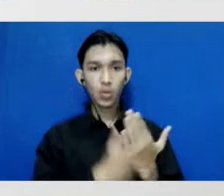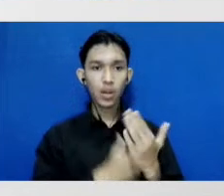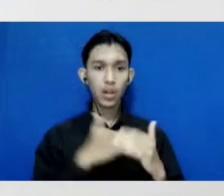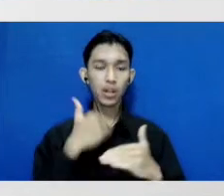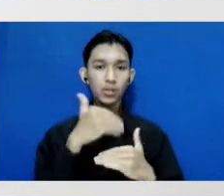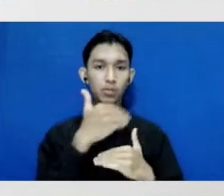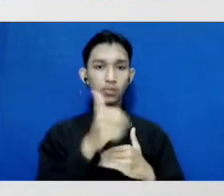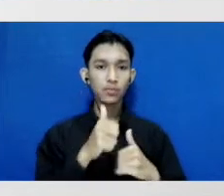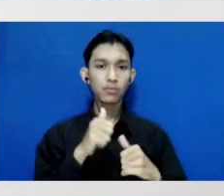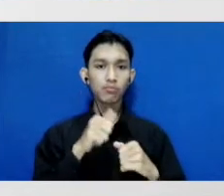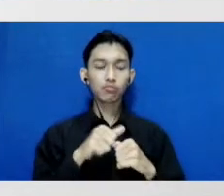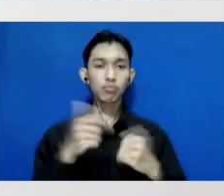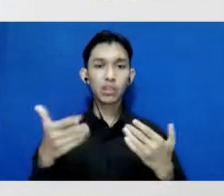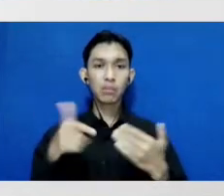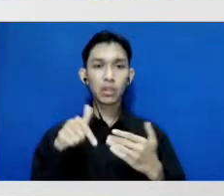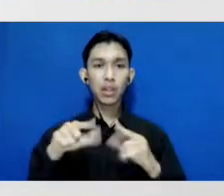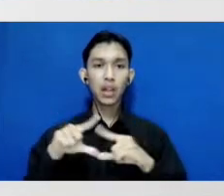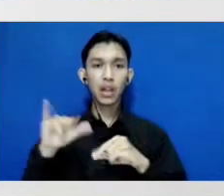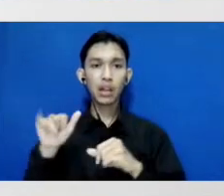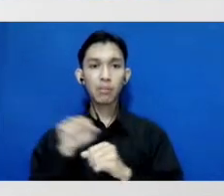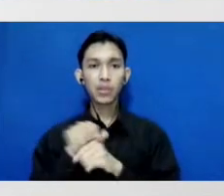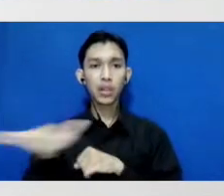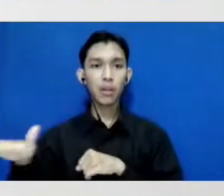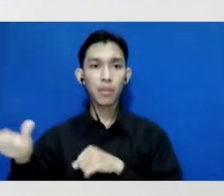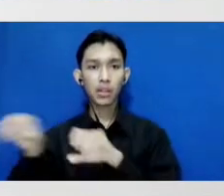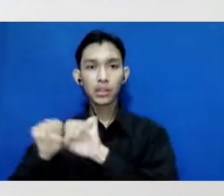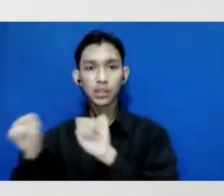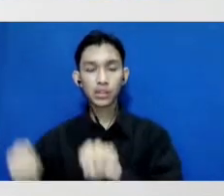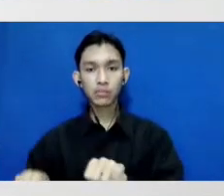AI yang berdampak sistemik dan berdampak pada